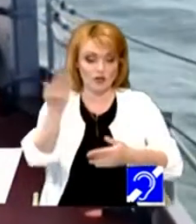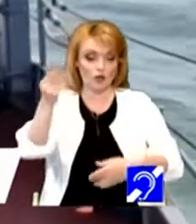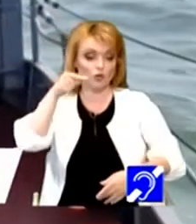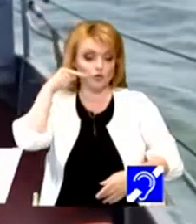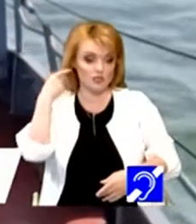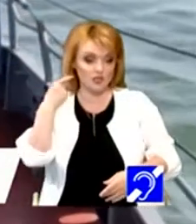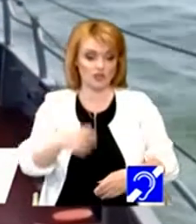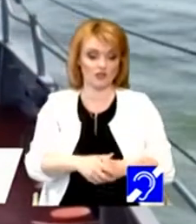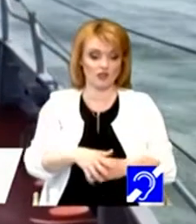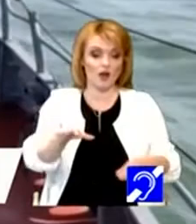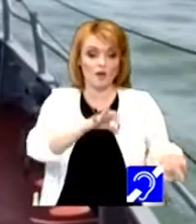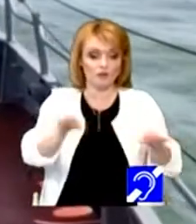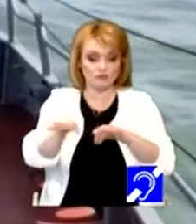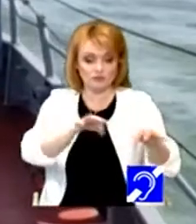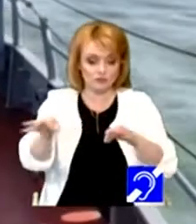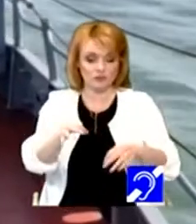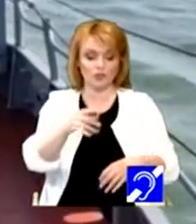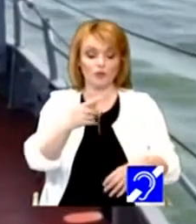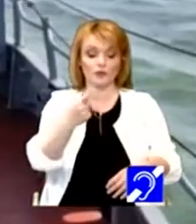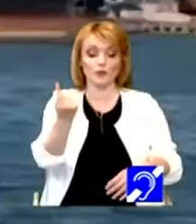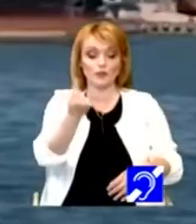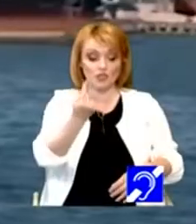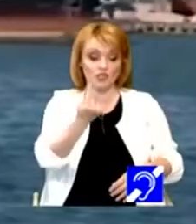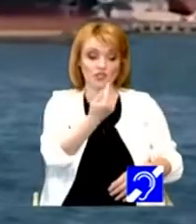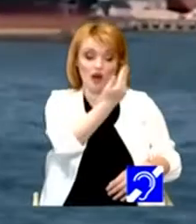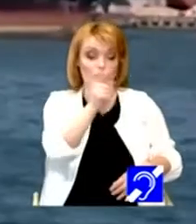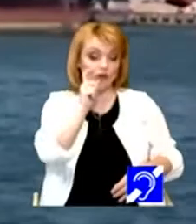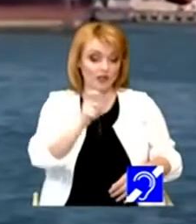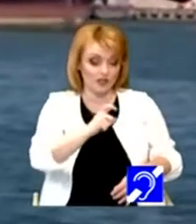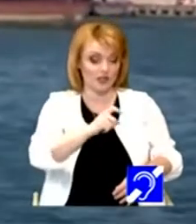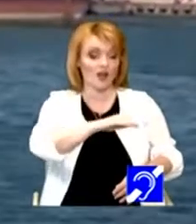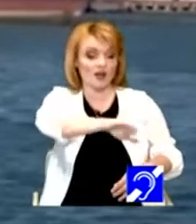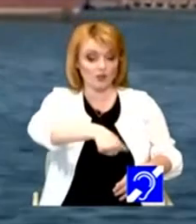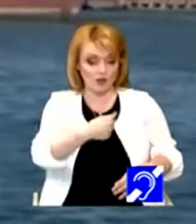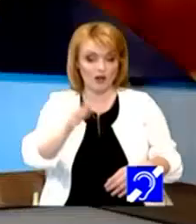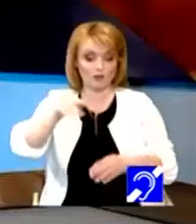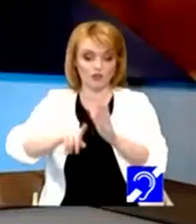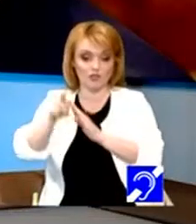rusesc a livrat 100.000 de tone de grâu sustras din silozurile ucrainene în Siria.